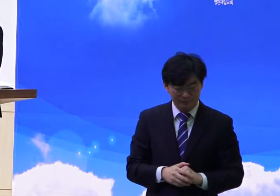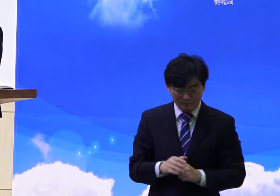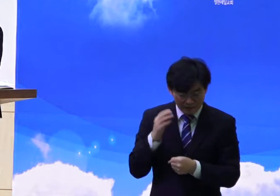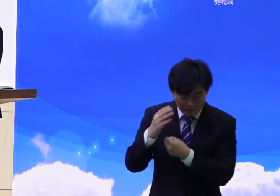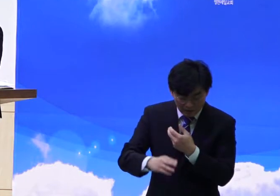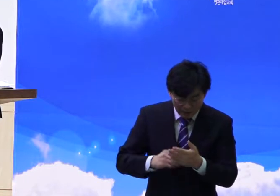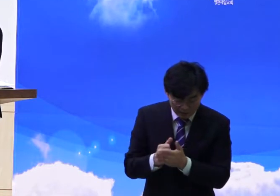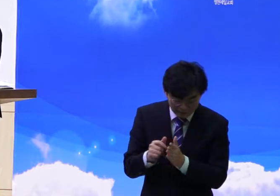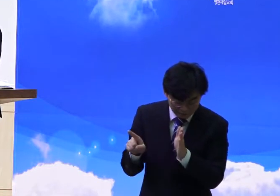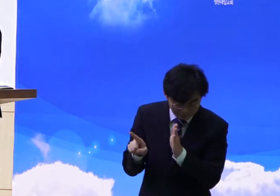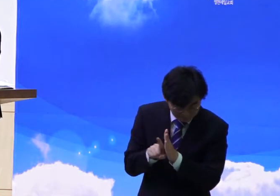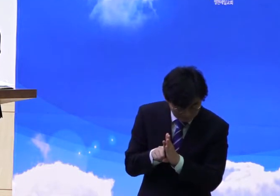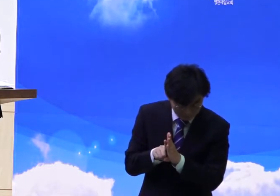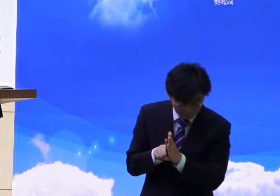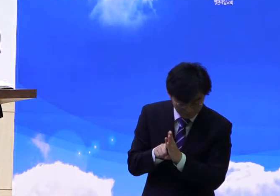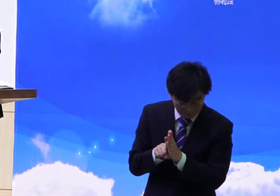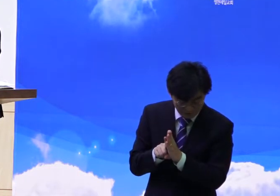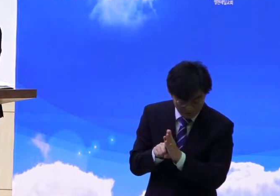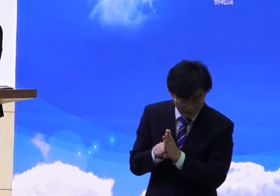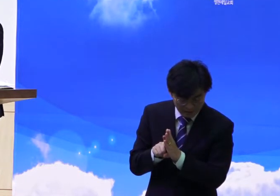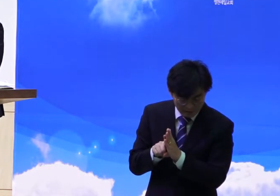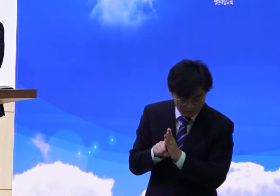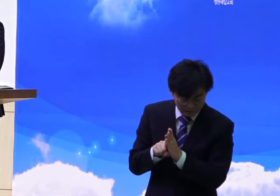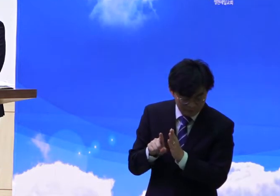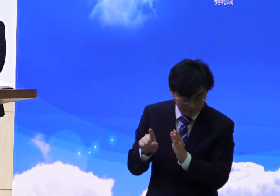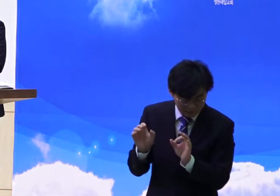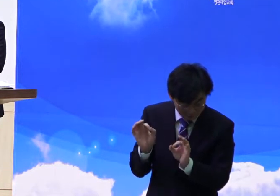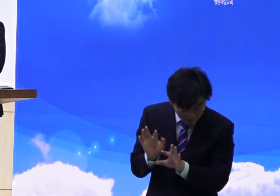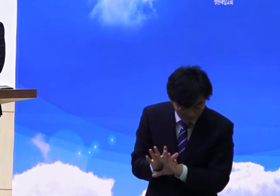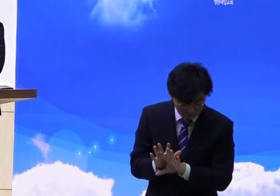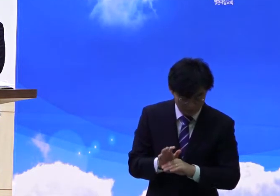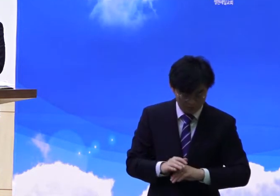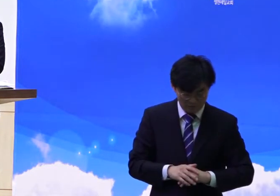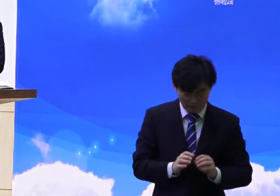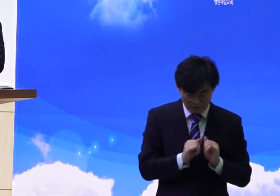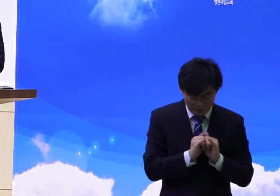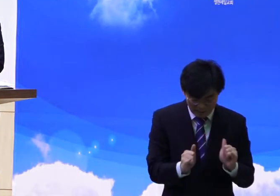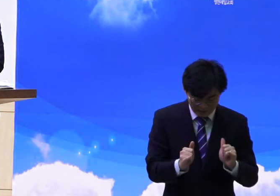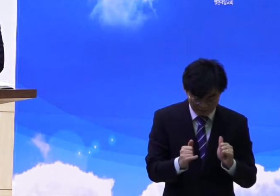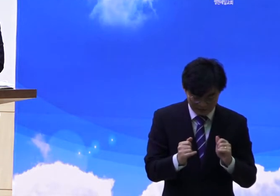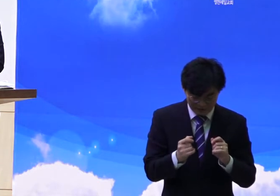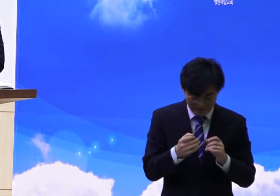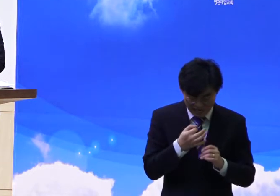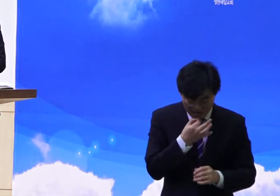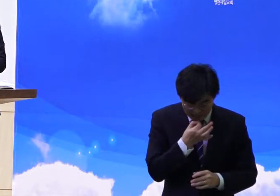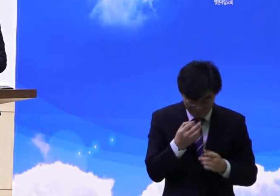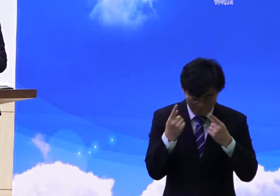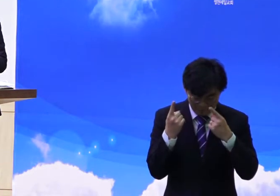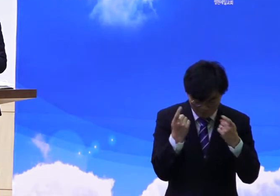주소인 것입니다. 여러분, 우리는 그것을 겸허하게 인정해야 합니다.